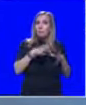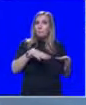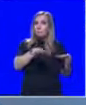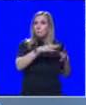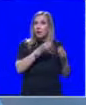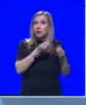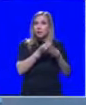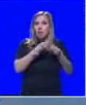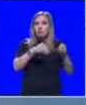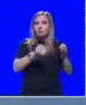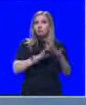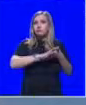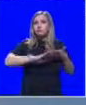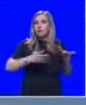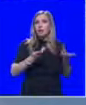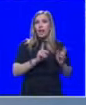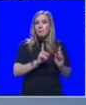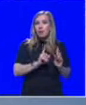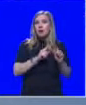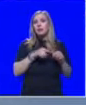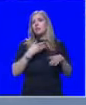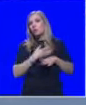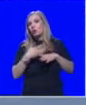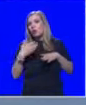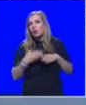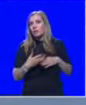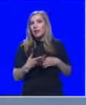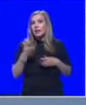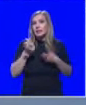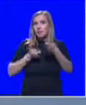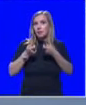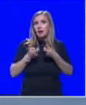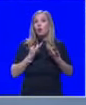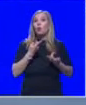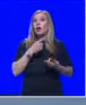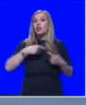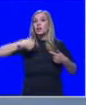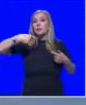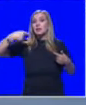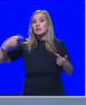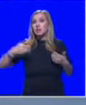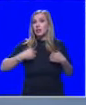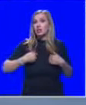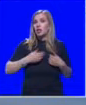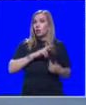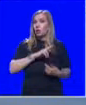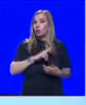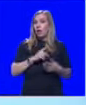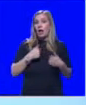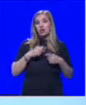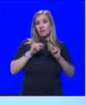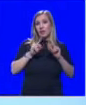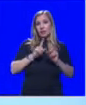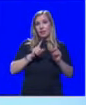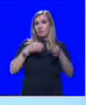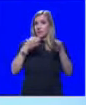няма, изхарчени са, никой не знае къде са и ние продължаваме да задължаваме, знаете ли кога ще постигнем икономически растеж? Защото аз мога да ви кажа, но няма да е